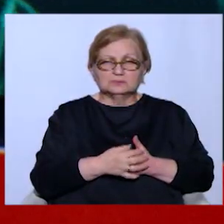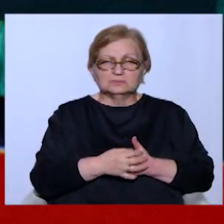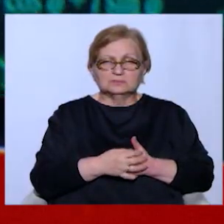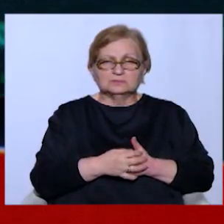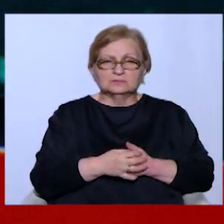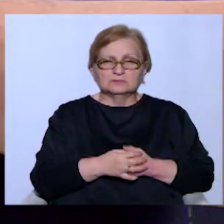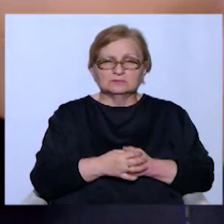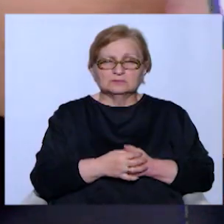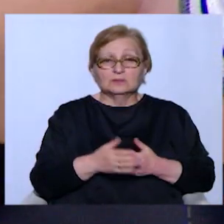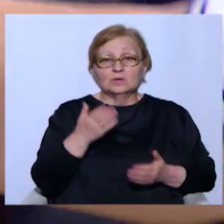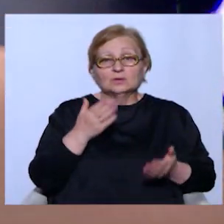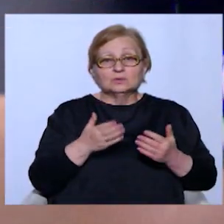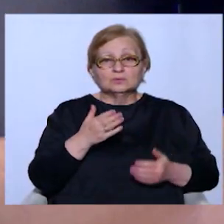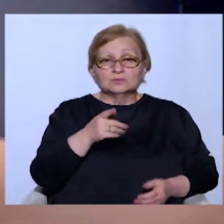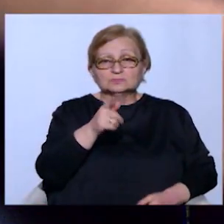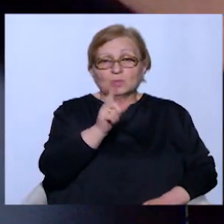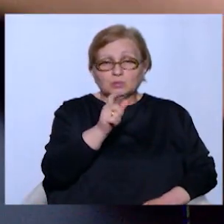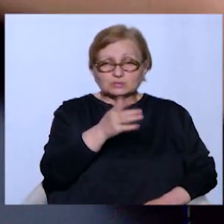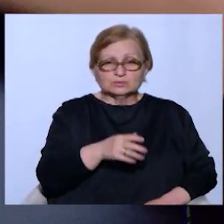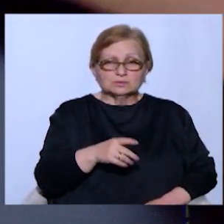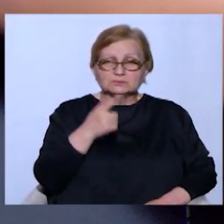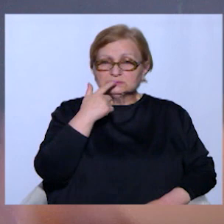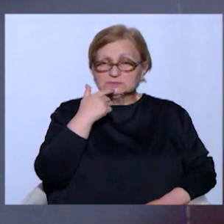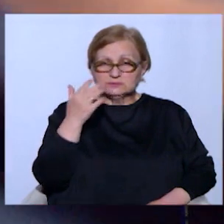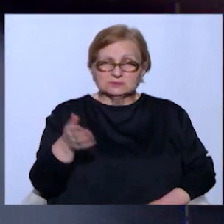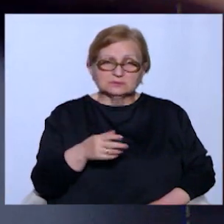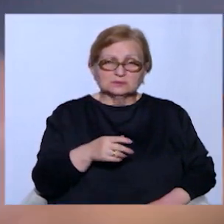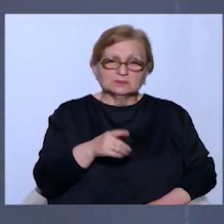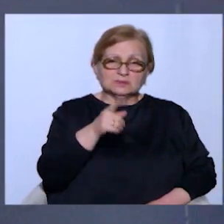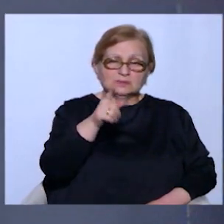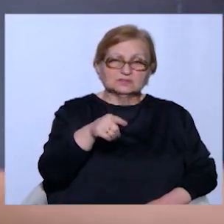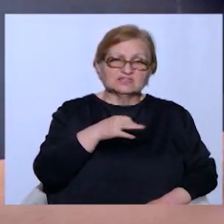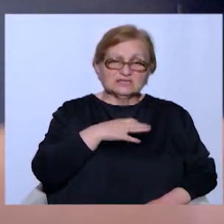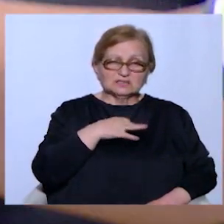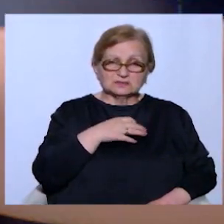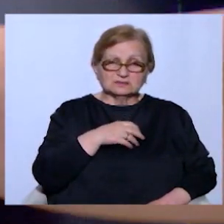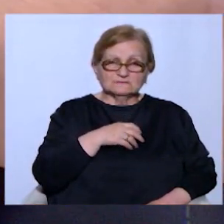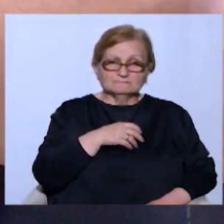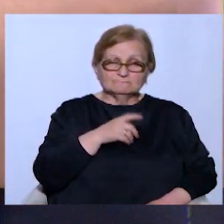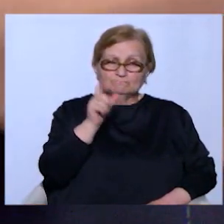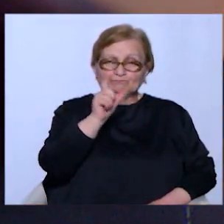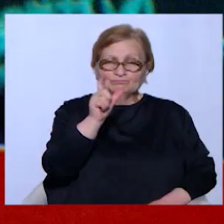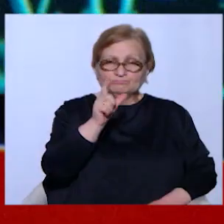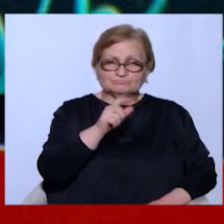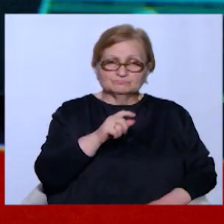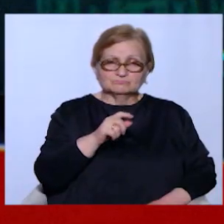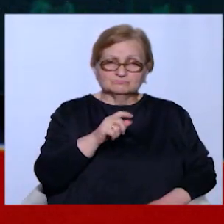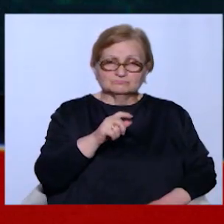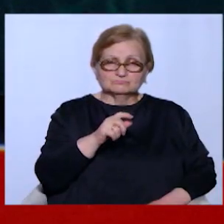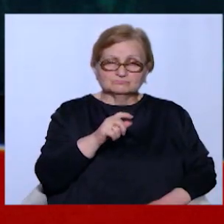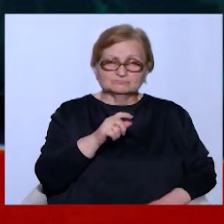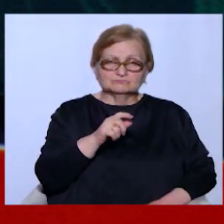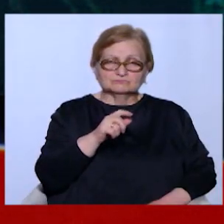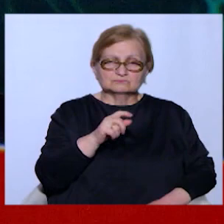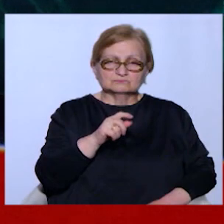დროშის შემთხვევაში, თუ ჩვენ გვინდა ეს არის ლურჯი, ეს არის წითელი და ეს არის თეთრი. ლურჯიში არჩევის ალბათობა,